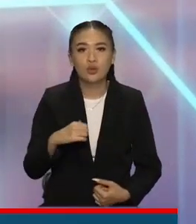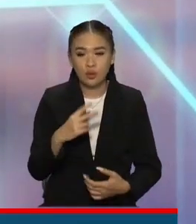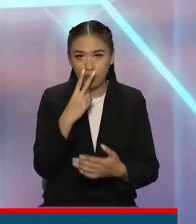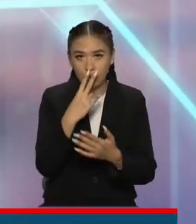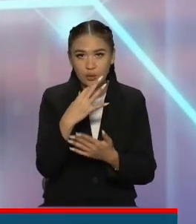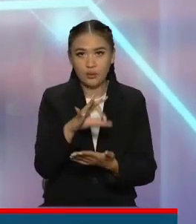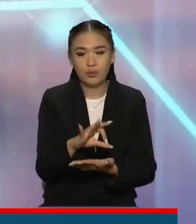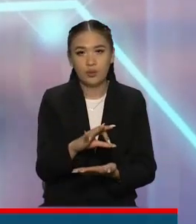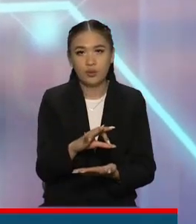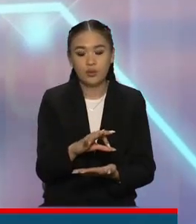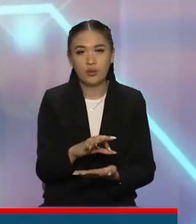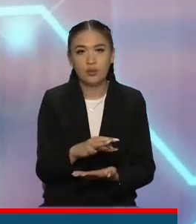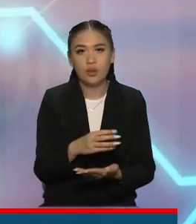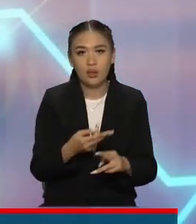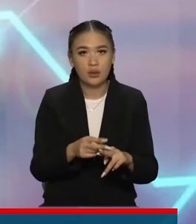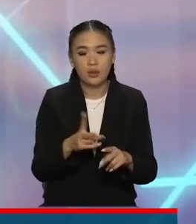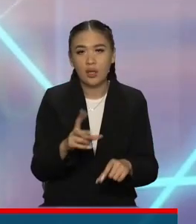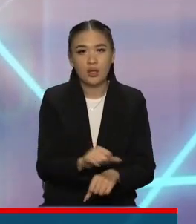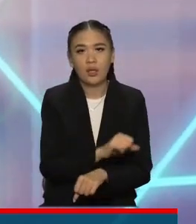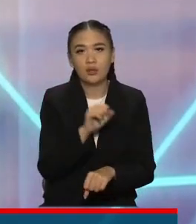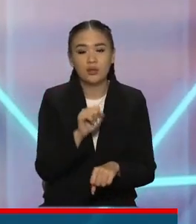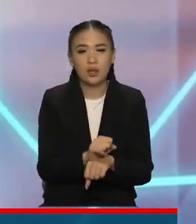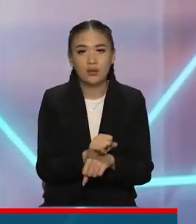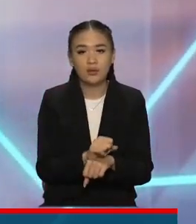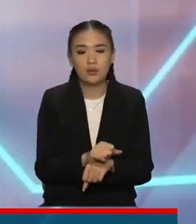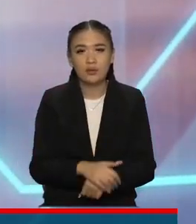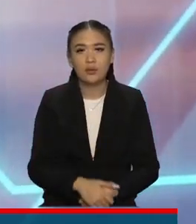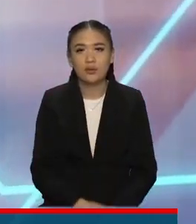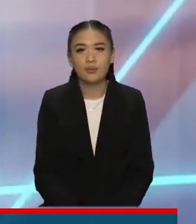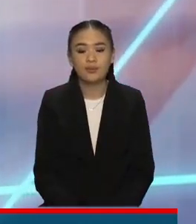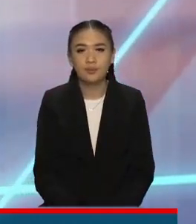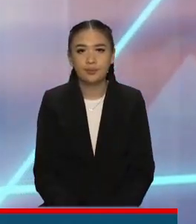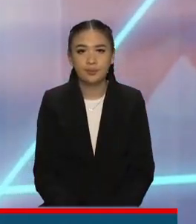бір көзден өту деген. Осыны тоқтату керек меніңше. Одан кейін барып